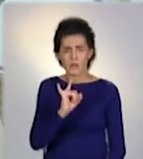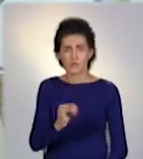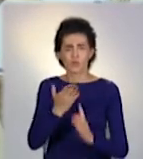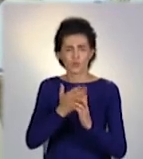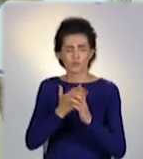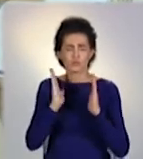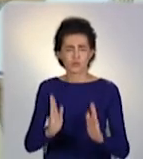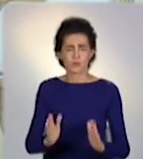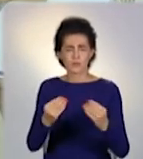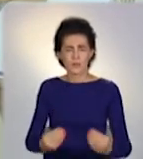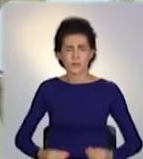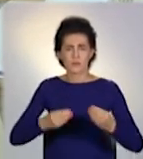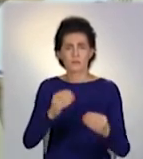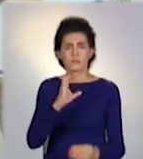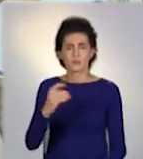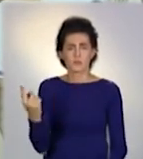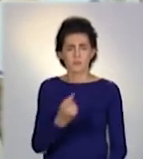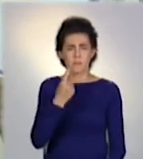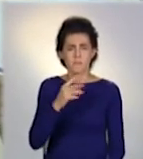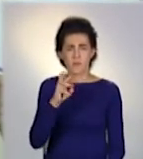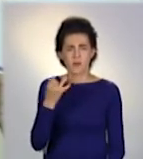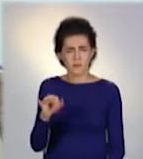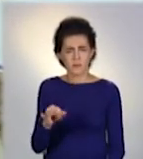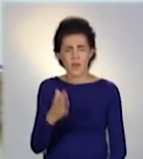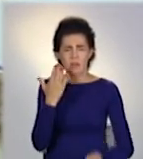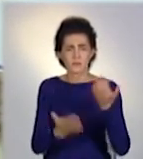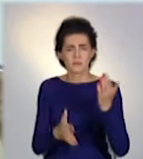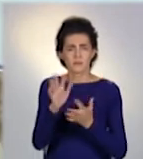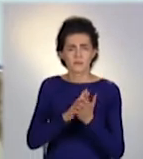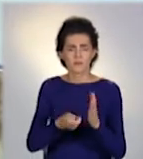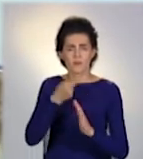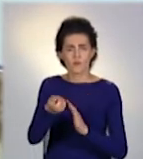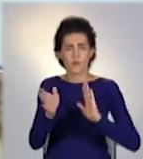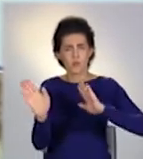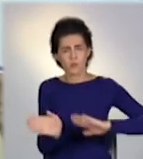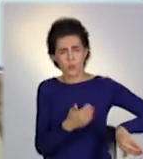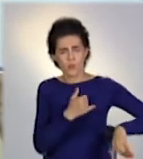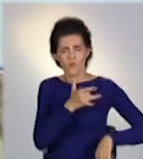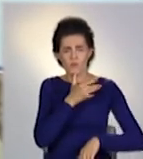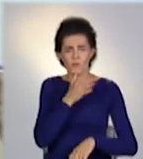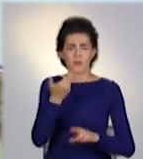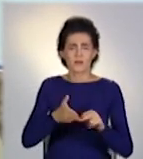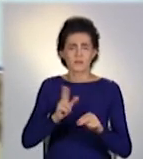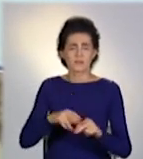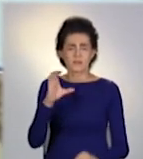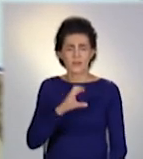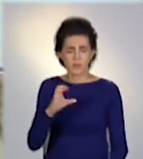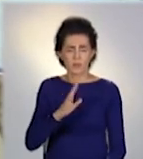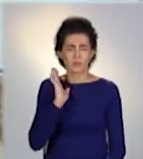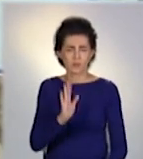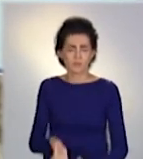буде призначатись з 1 травня. Якщо звернення буде після вересня, то вона